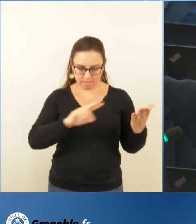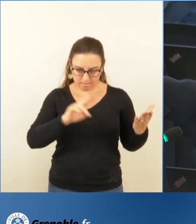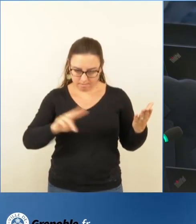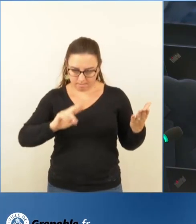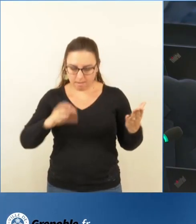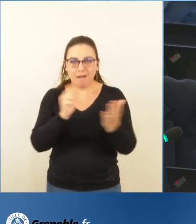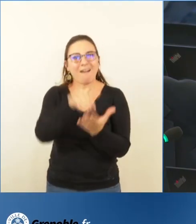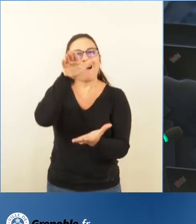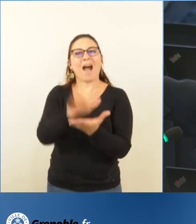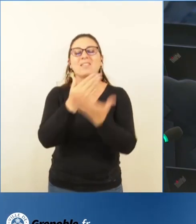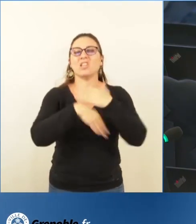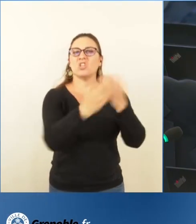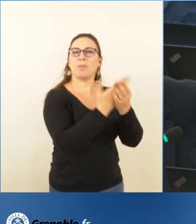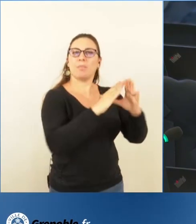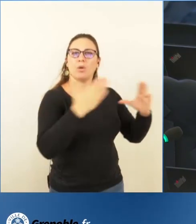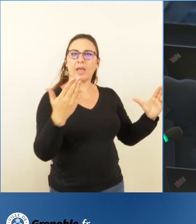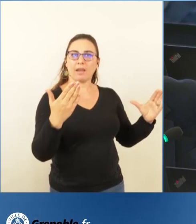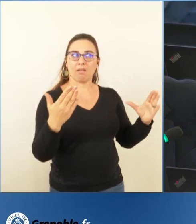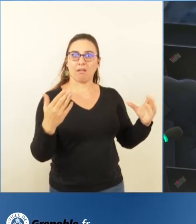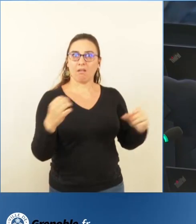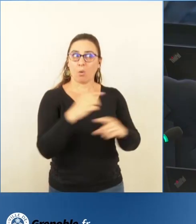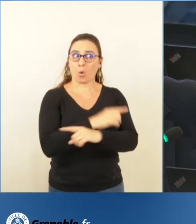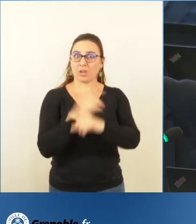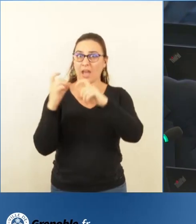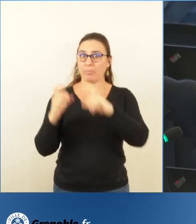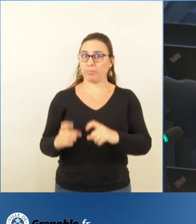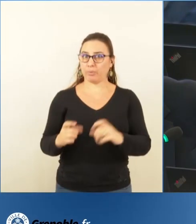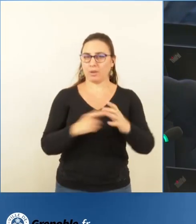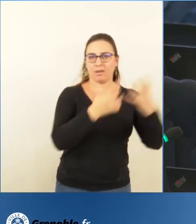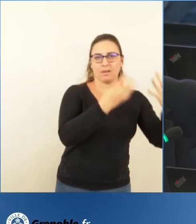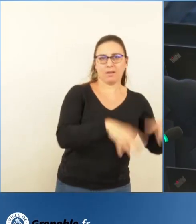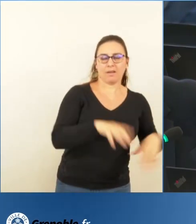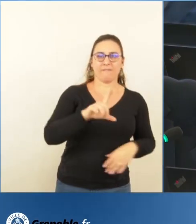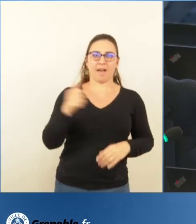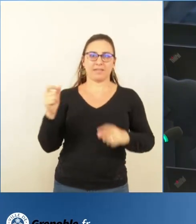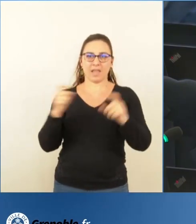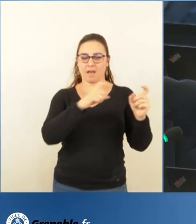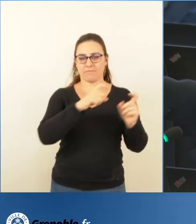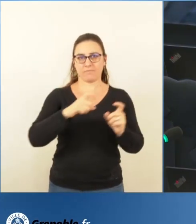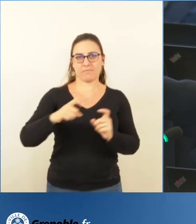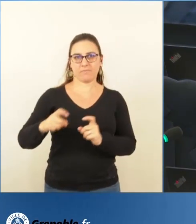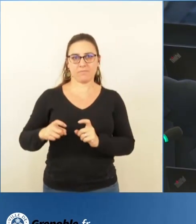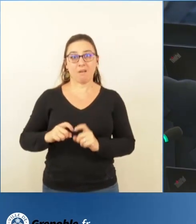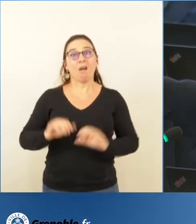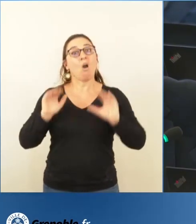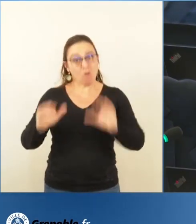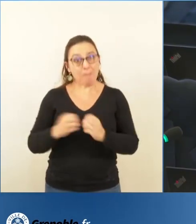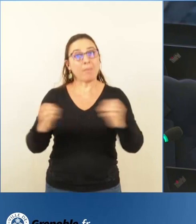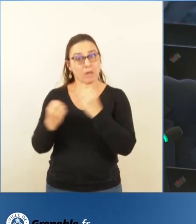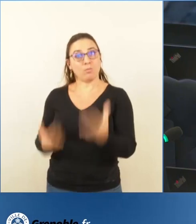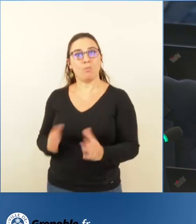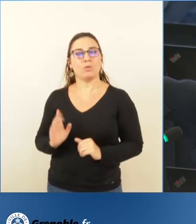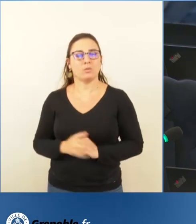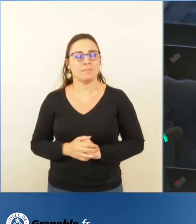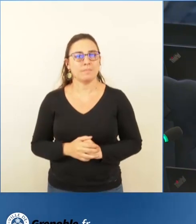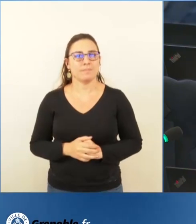d'inscrits à la bibliothèque auraient plutôt baissé entre 2019 et 2021 malgré la gratuité je